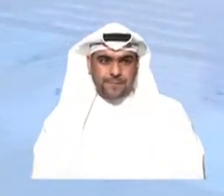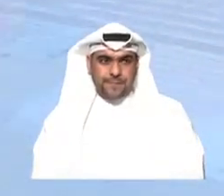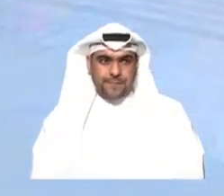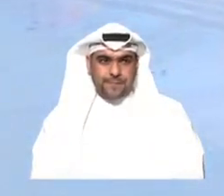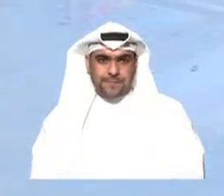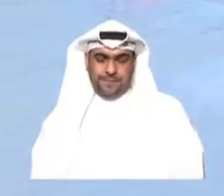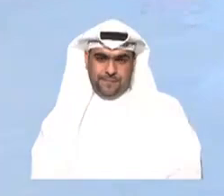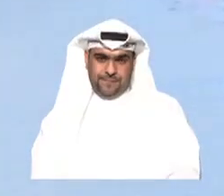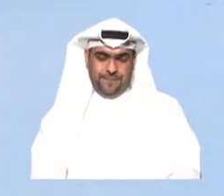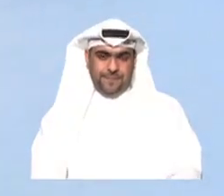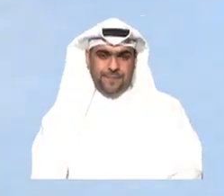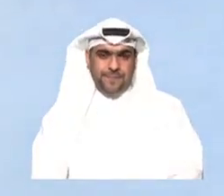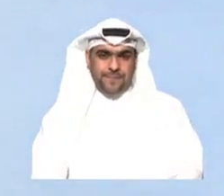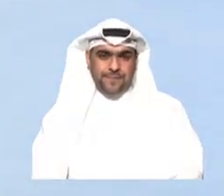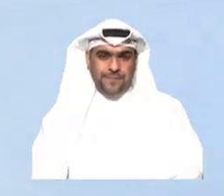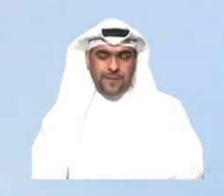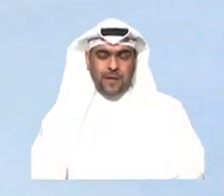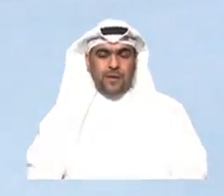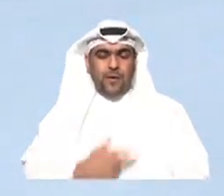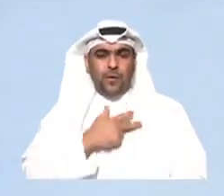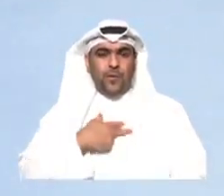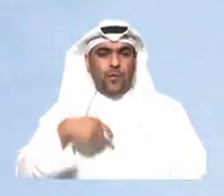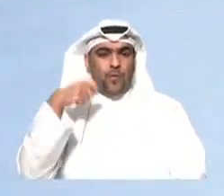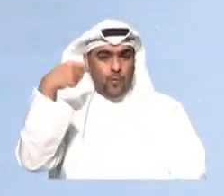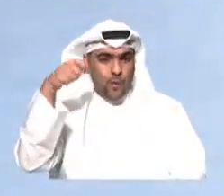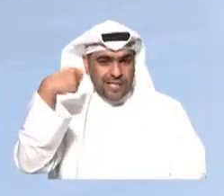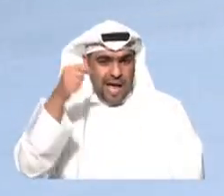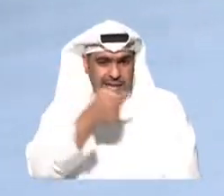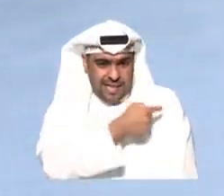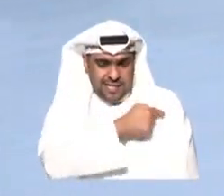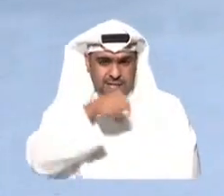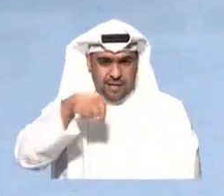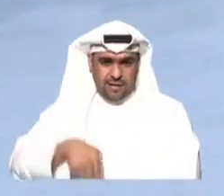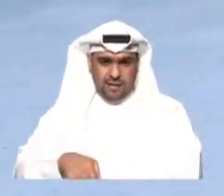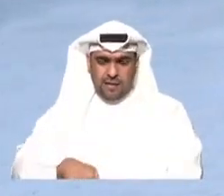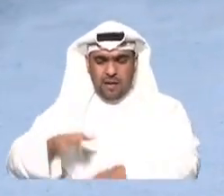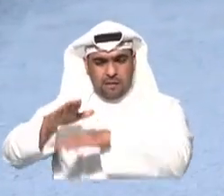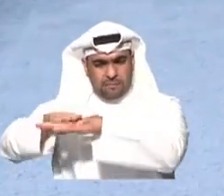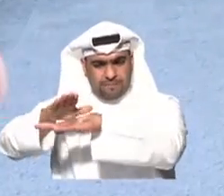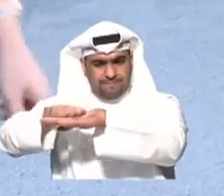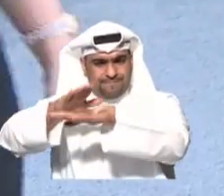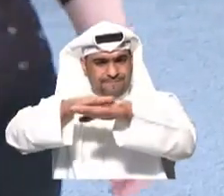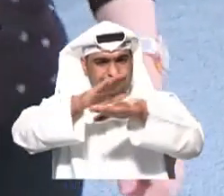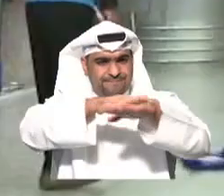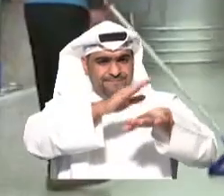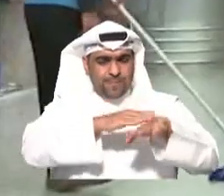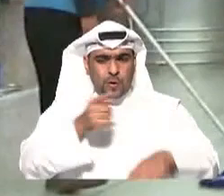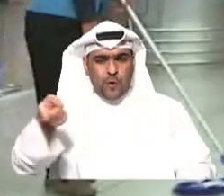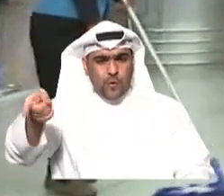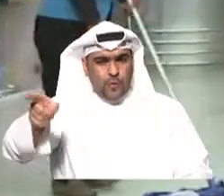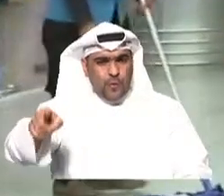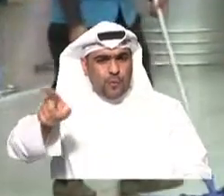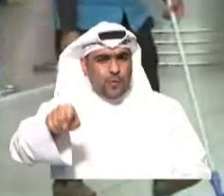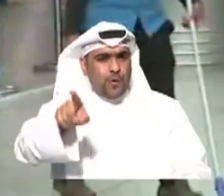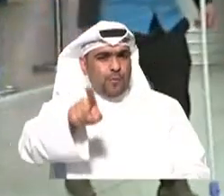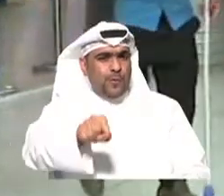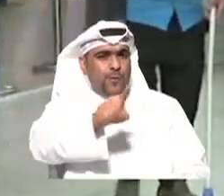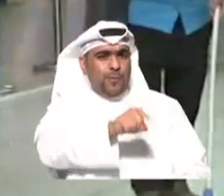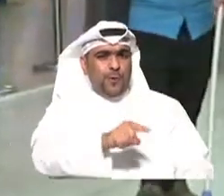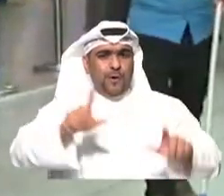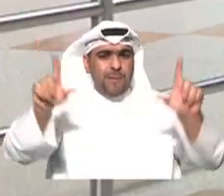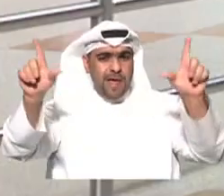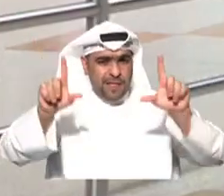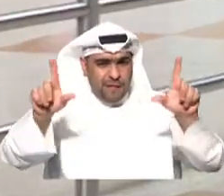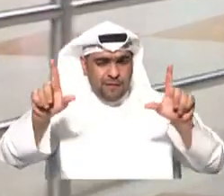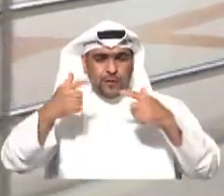أمام المناشدة المتكررة للسلطات الصحية بضرورة تلقي تطعيم كوفيد-19 وبالتالي ضرورة أن